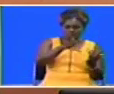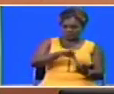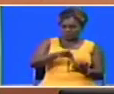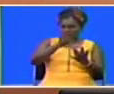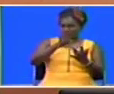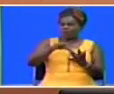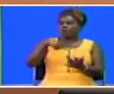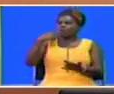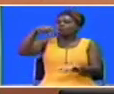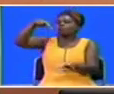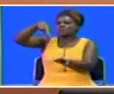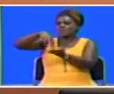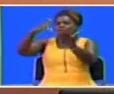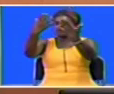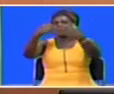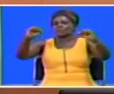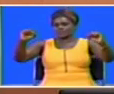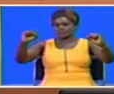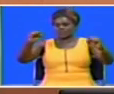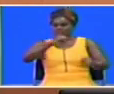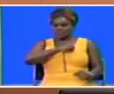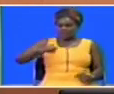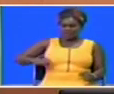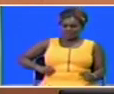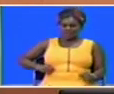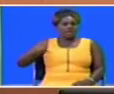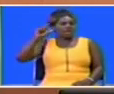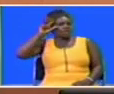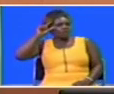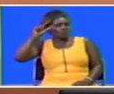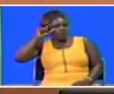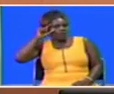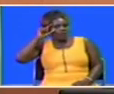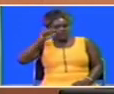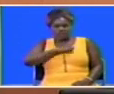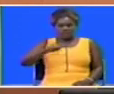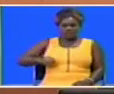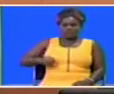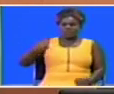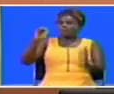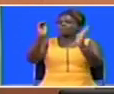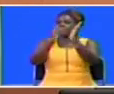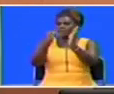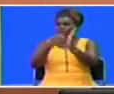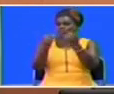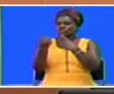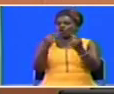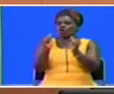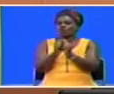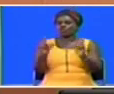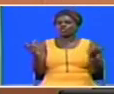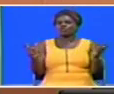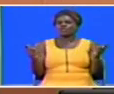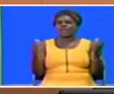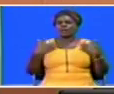suala la muwaniaji kiti cha urais. Maseneta James Orengo wa Siaya na Johnston Muthama wa Machakos walizungumza na wanahabari katika hoteli